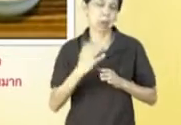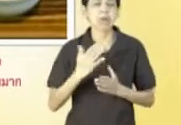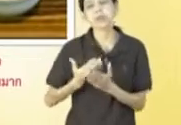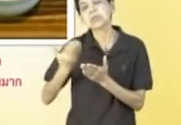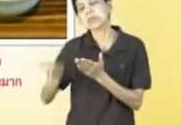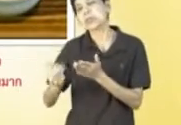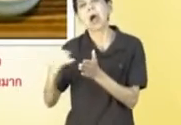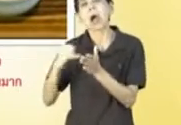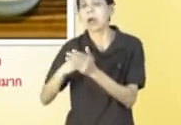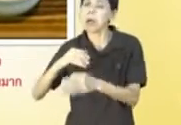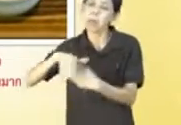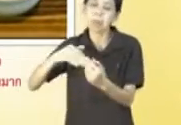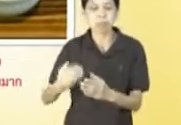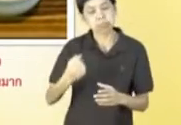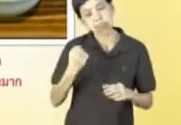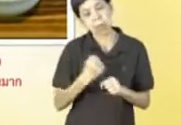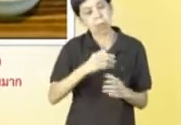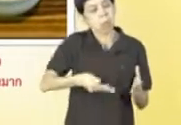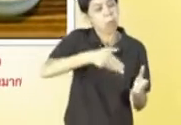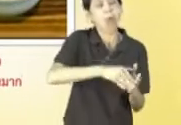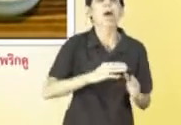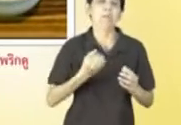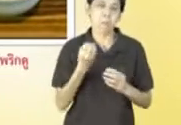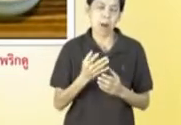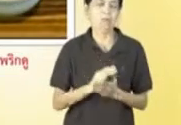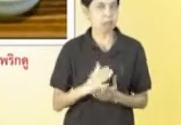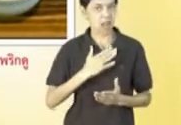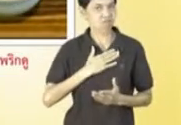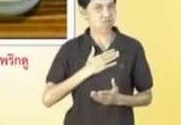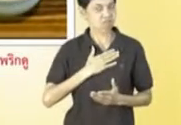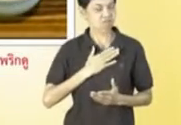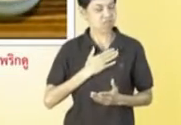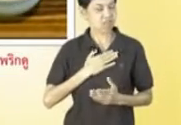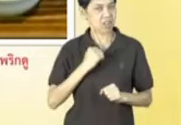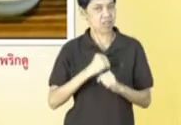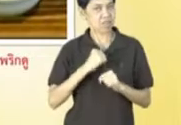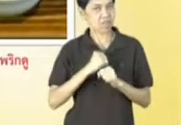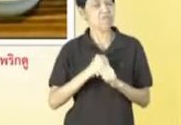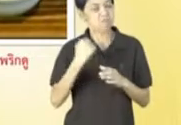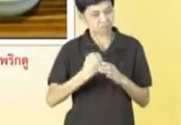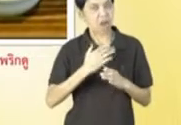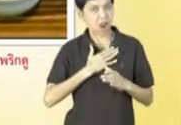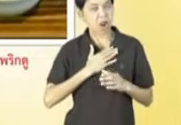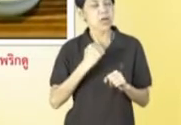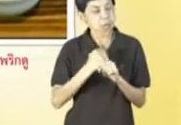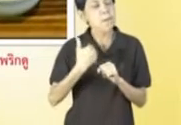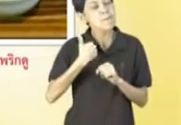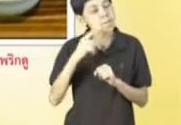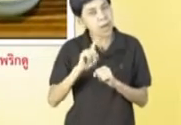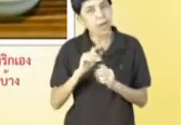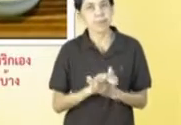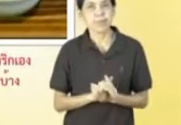ซื้อน้ำพริกผสมมาซะส่วนมากสำเร็จมาซะส่วนมากแต่เรามาลองรู้ส่วนผสมของน้ำพริกดูว่ามีอะไรบ้างนะ